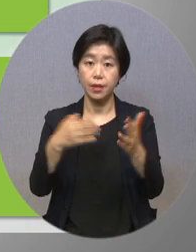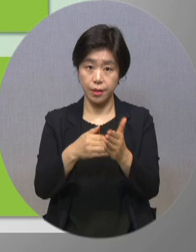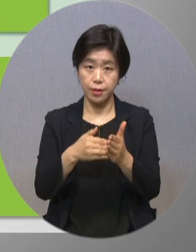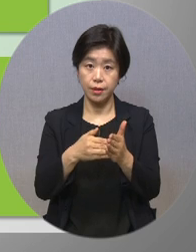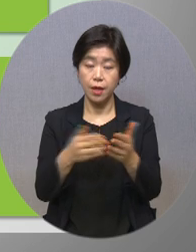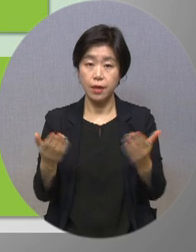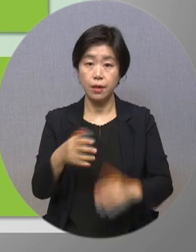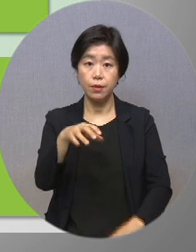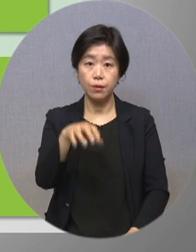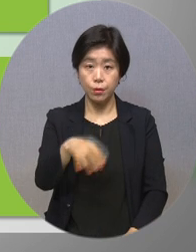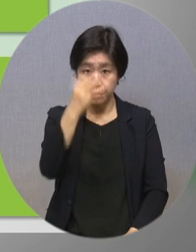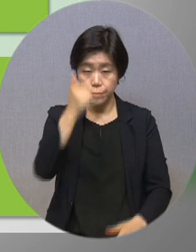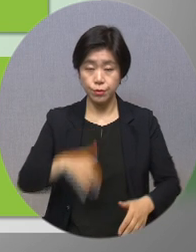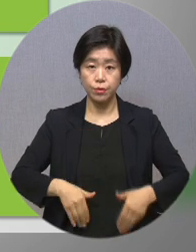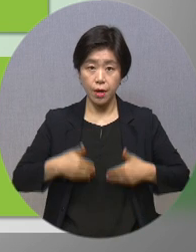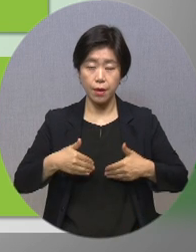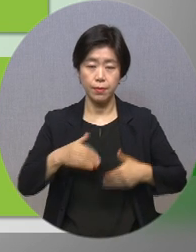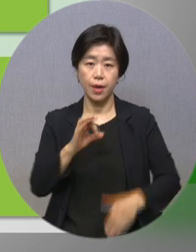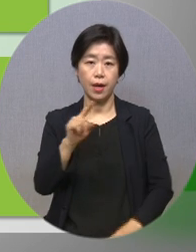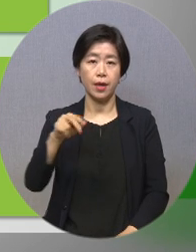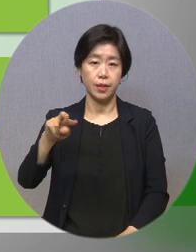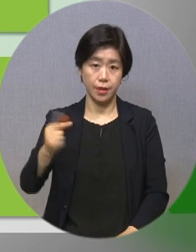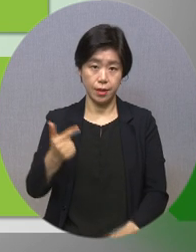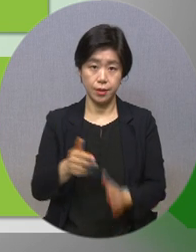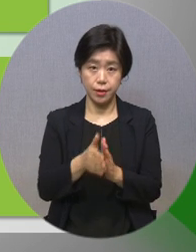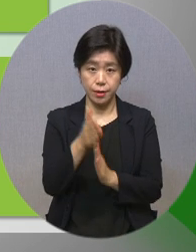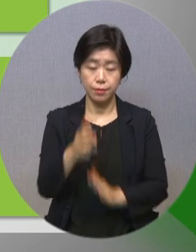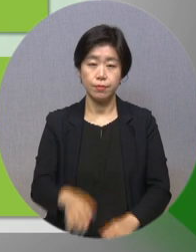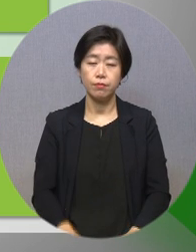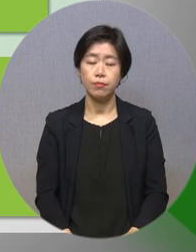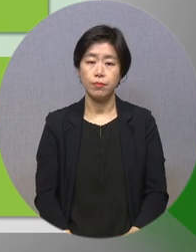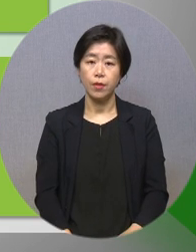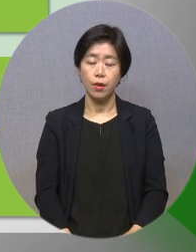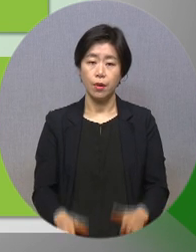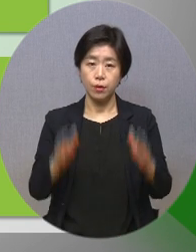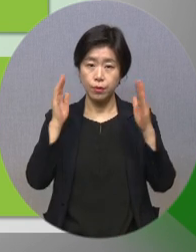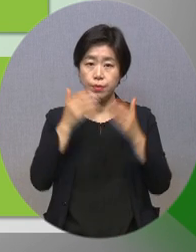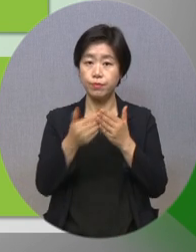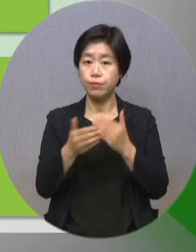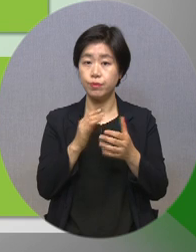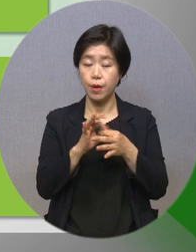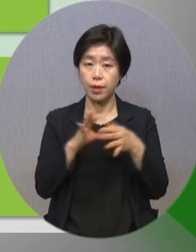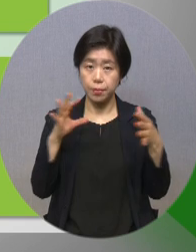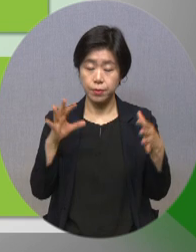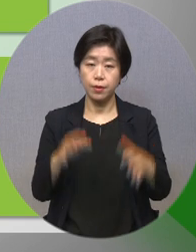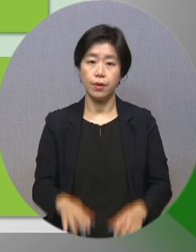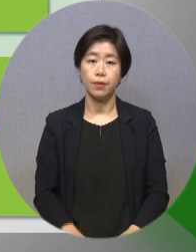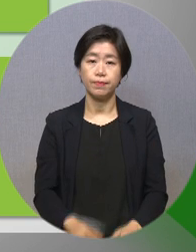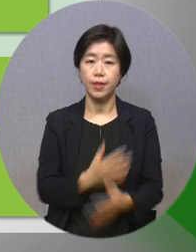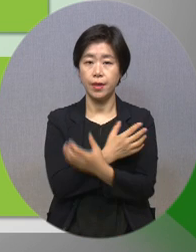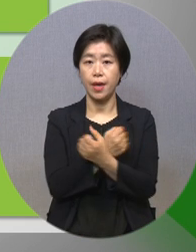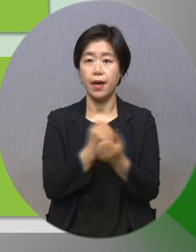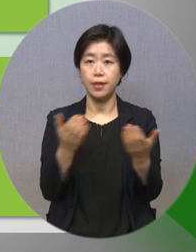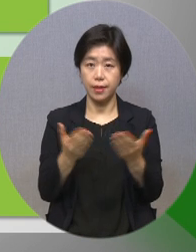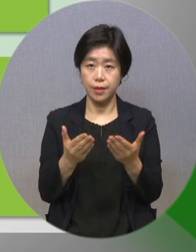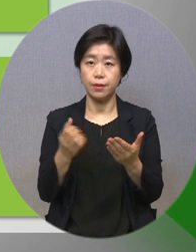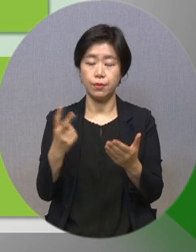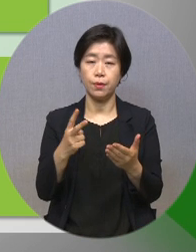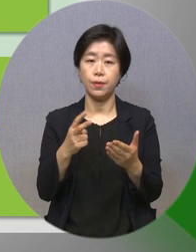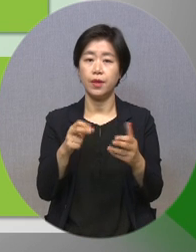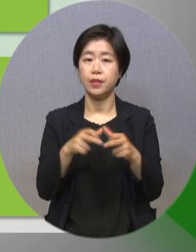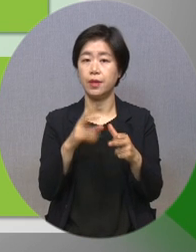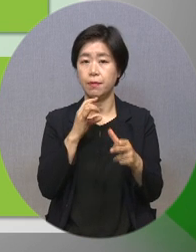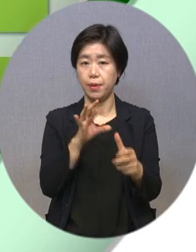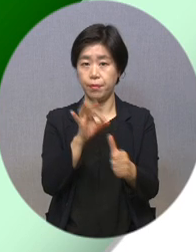아산시입니다. 경력과 학력은 무관하며 계약직을 채용합니다. 장애인만 채용하며 담당지사는